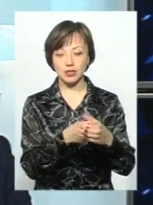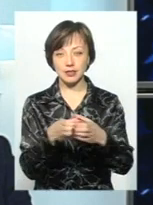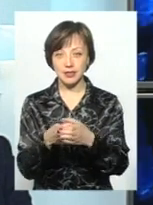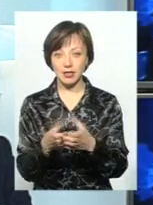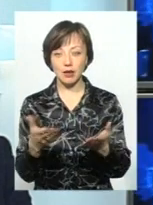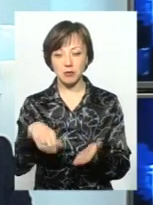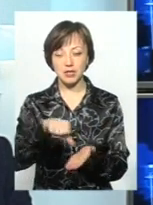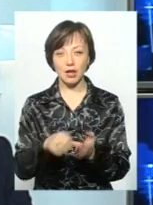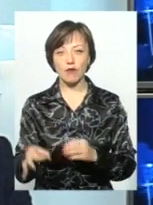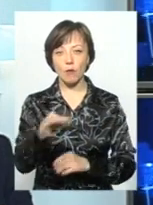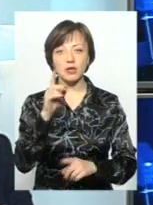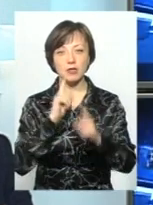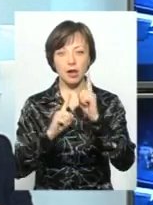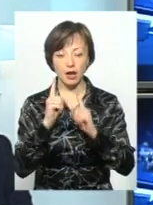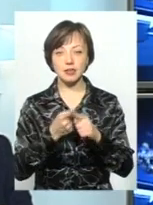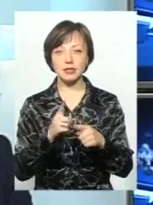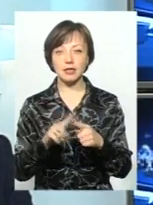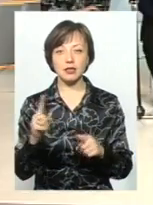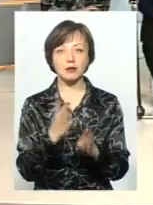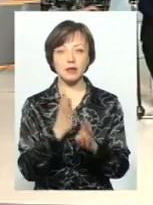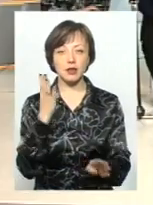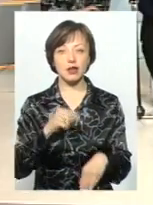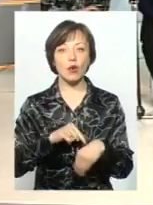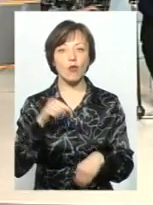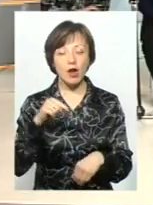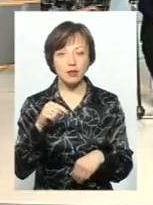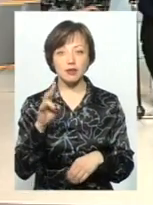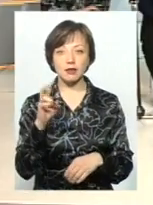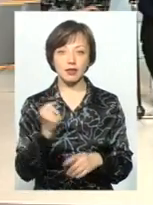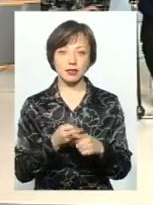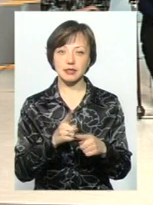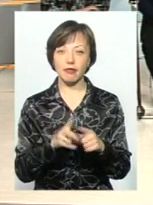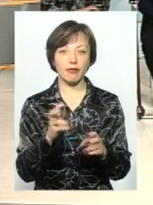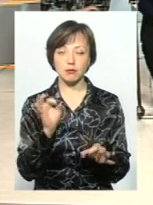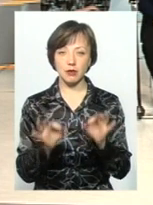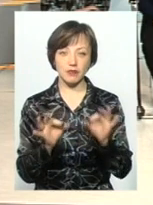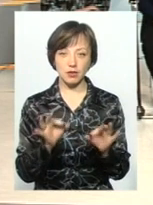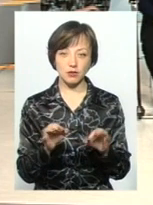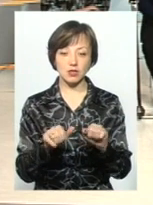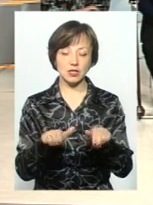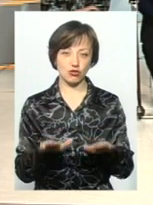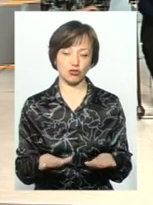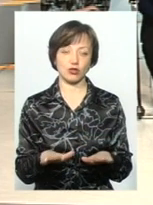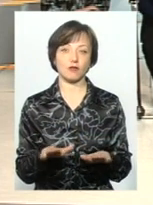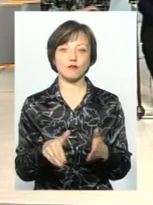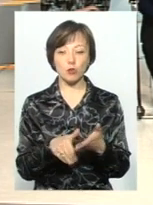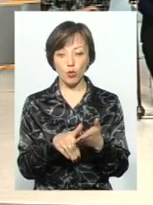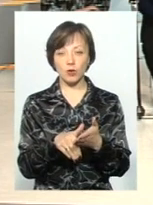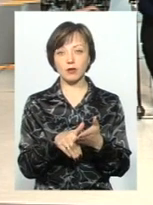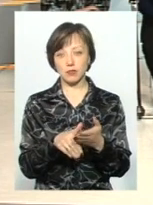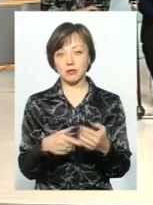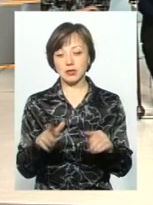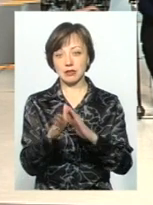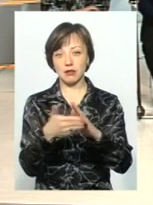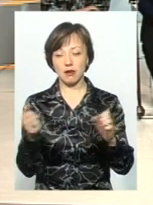які представлені в обласній раді, це насамперед реагувати на ці несправедливі такі рішення у спосіб скликати